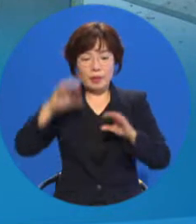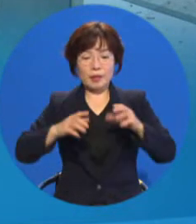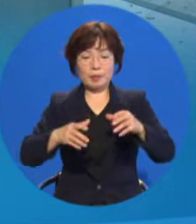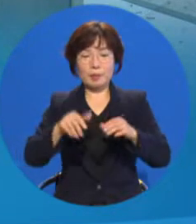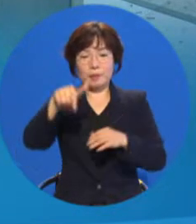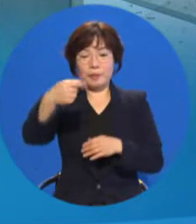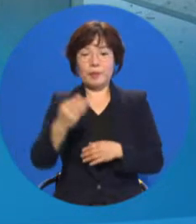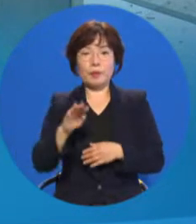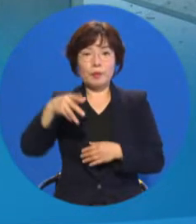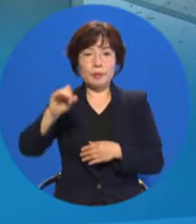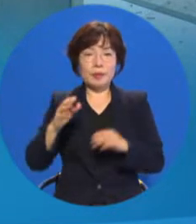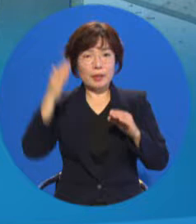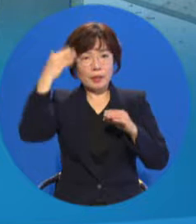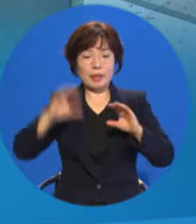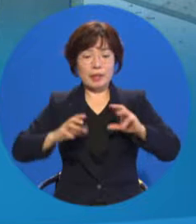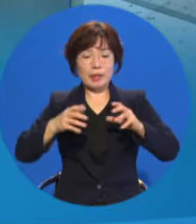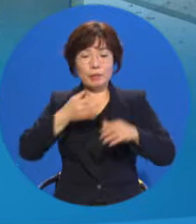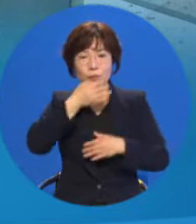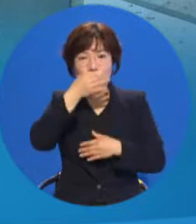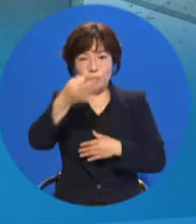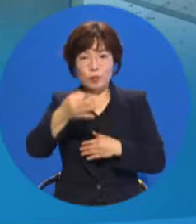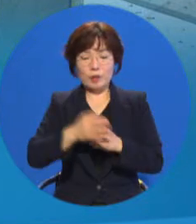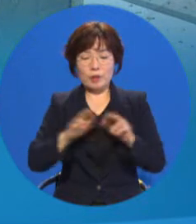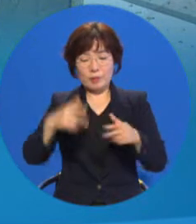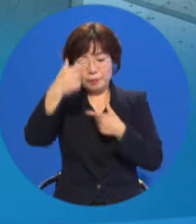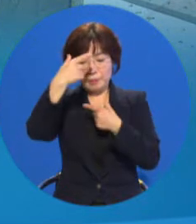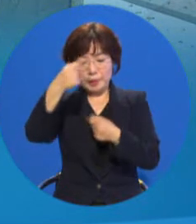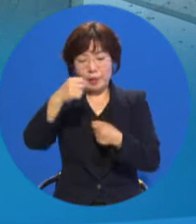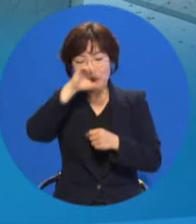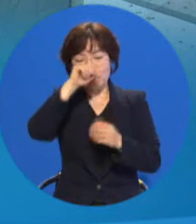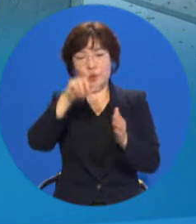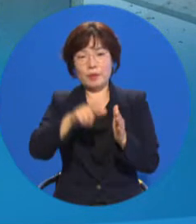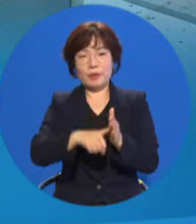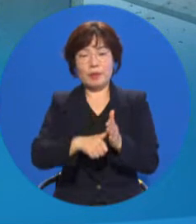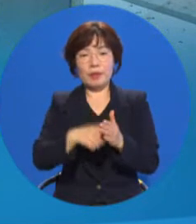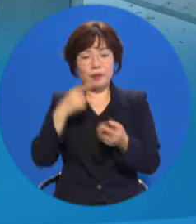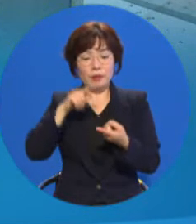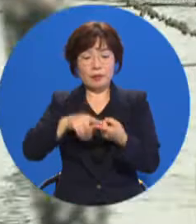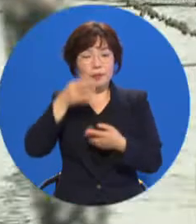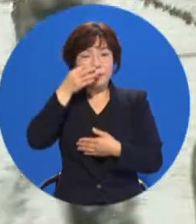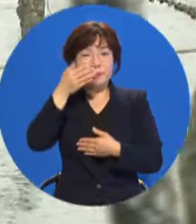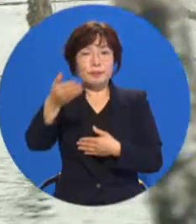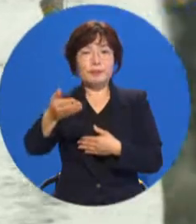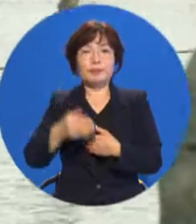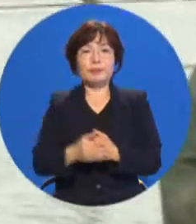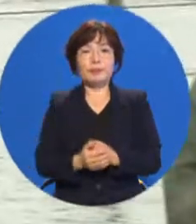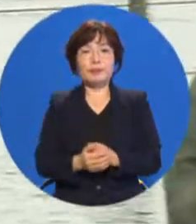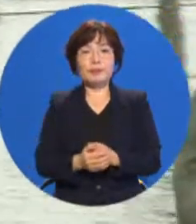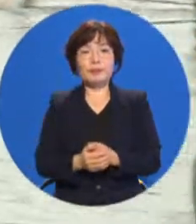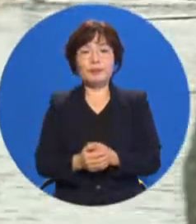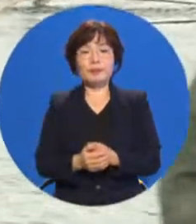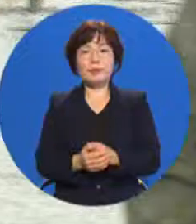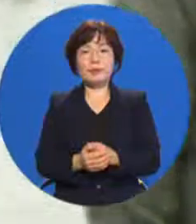하는데요. 딱 이 시기만 맛을 볼 수 있다고 합니다. 문현철 기자가 취재했습니다.